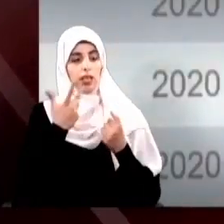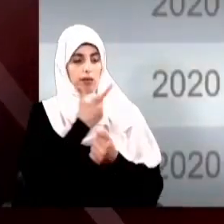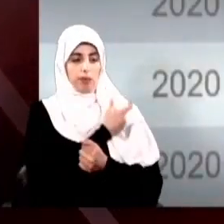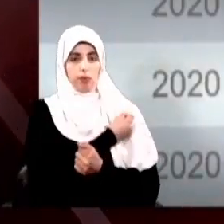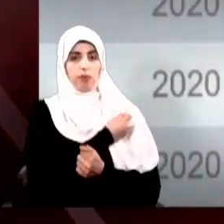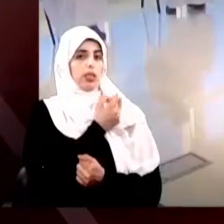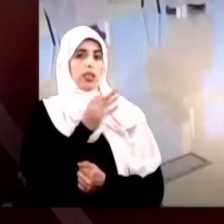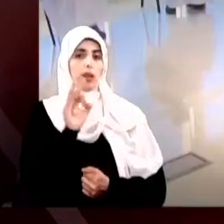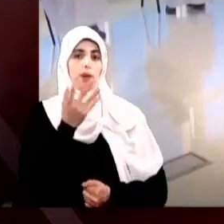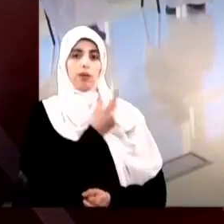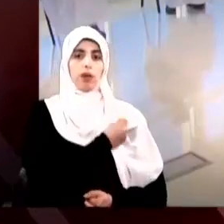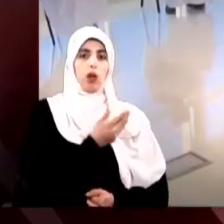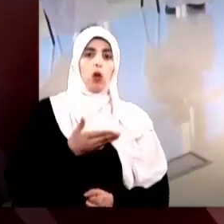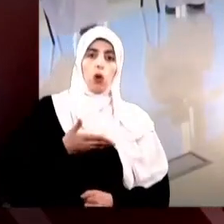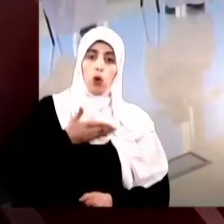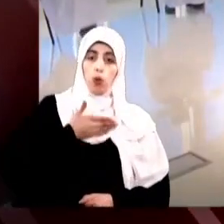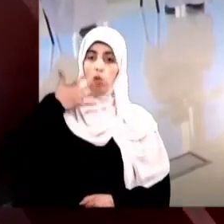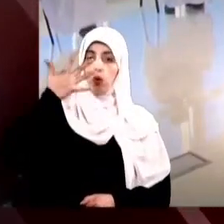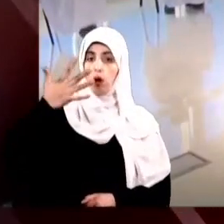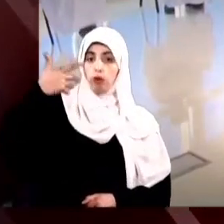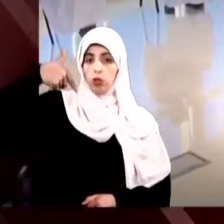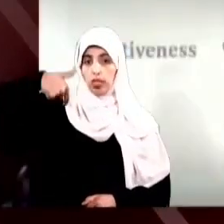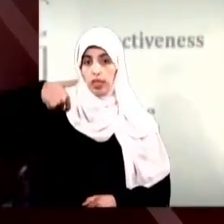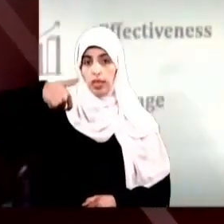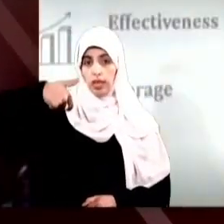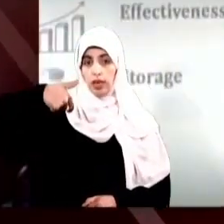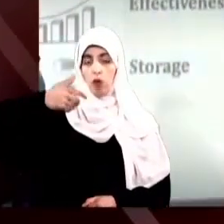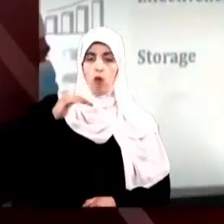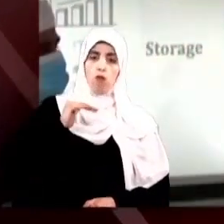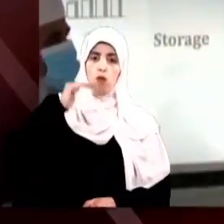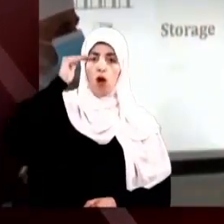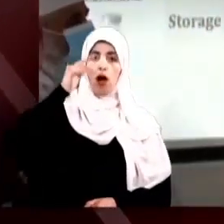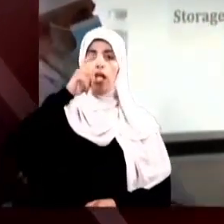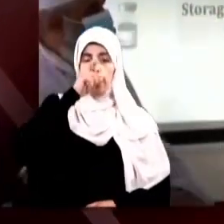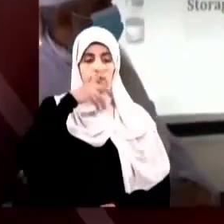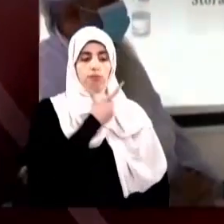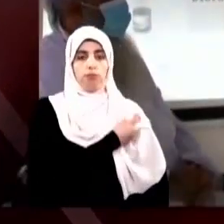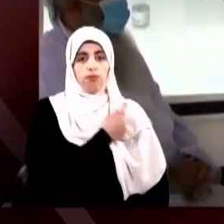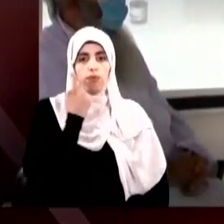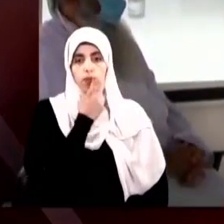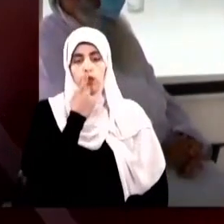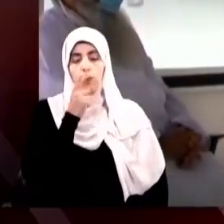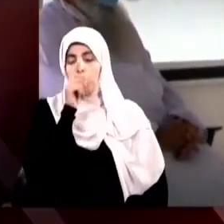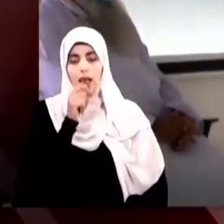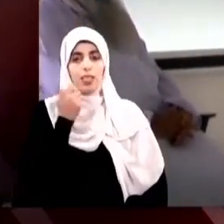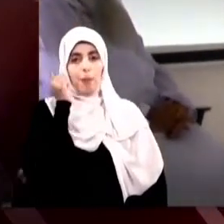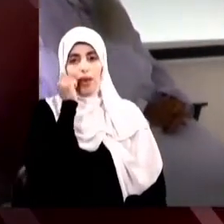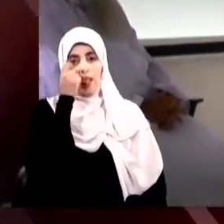لا. يعني كل من يقارب عمره 65 فما فوق هو من الفئة